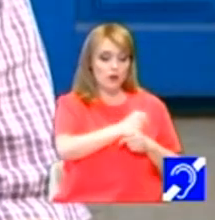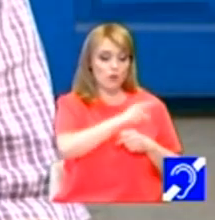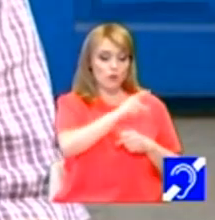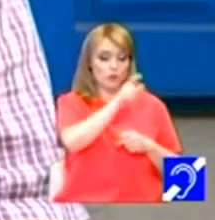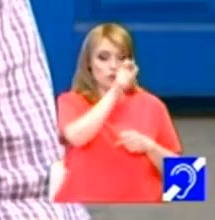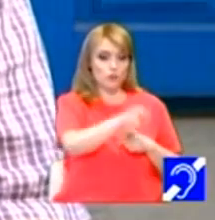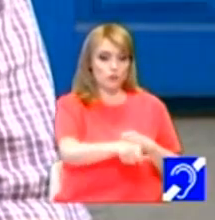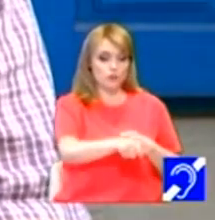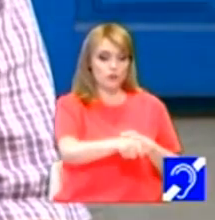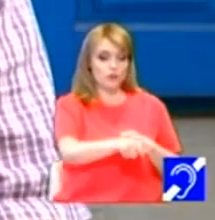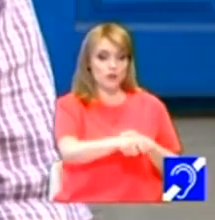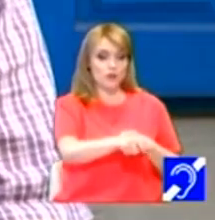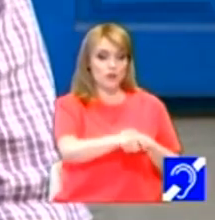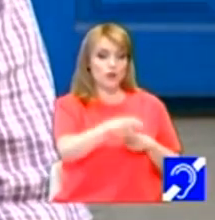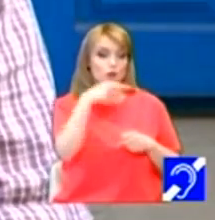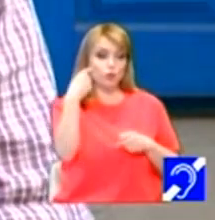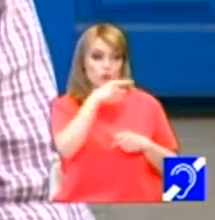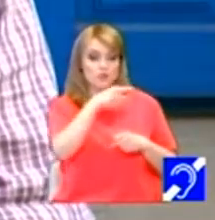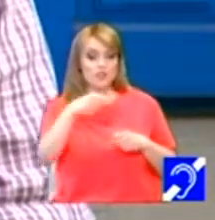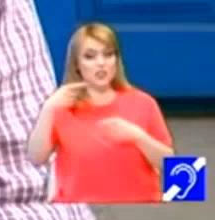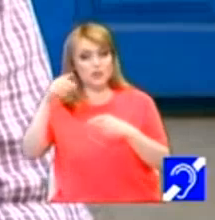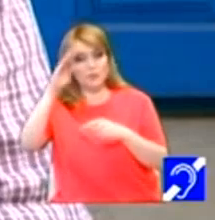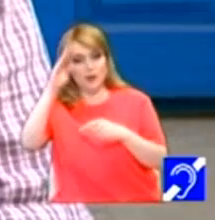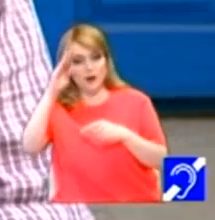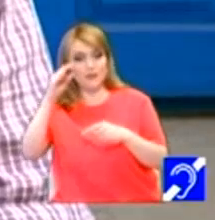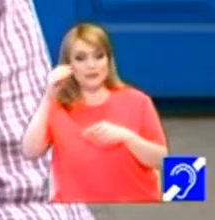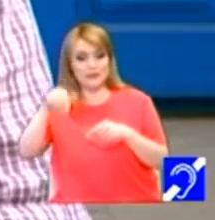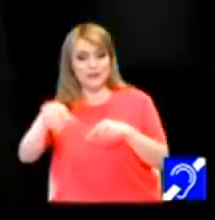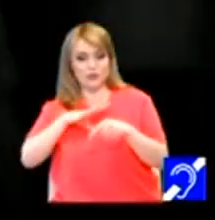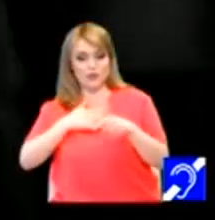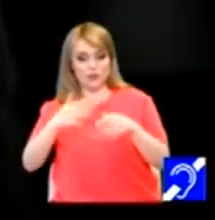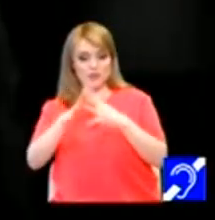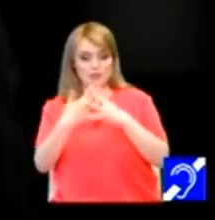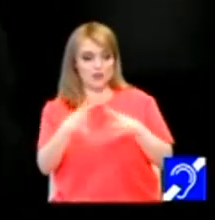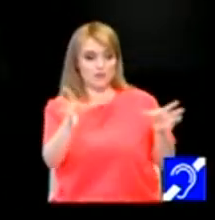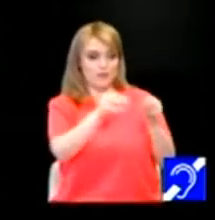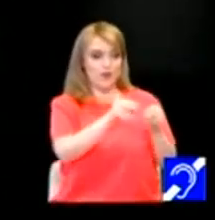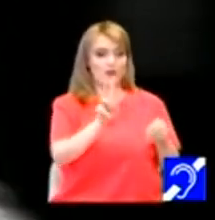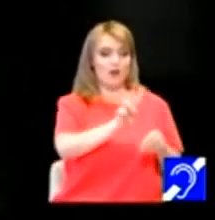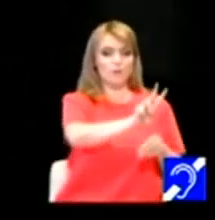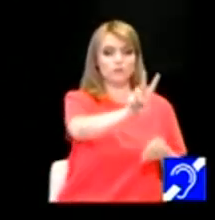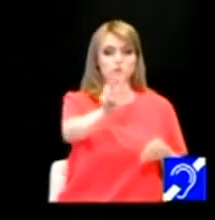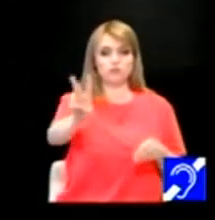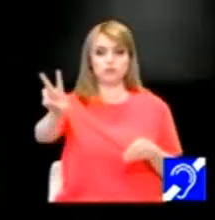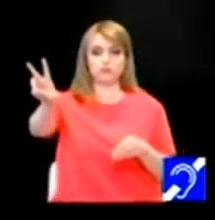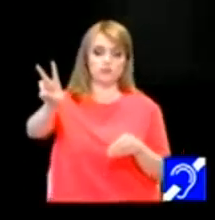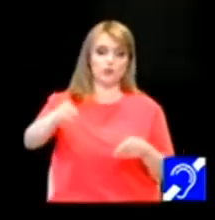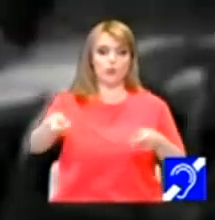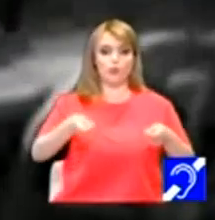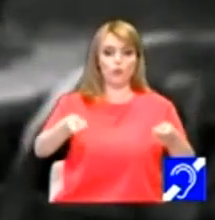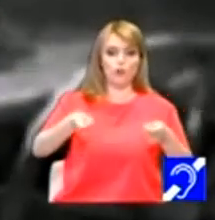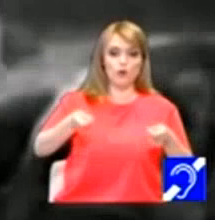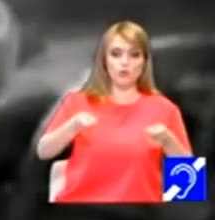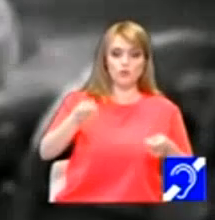și un om din sat, îl țin minte, Moș Gligore Vătavu era, și umblau prin sat cu căruța,